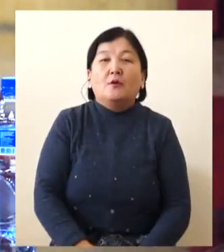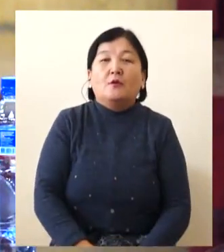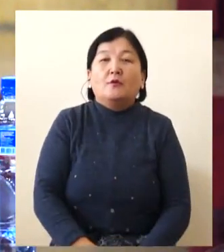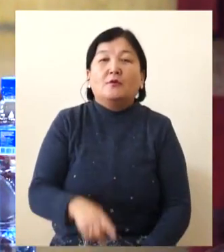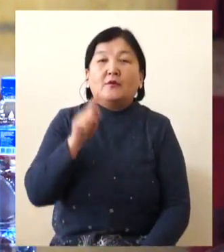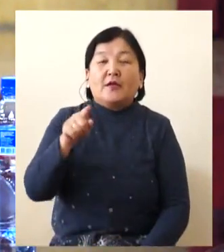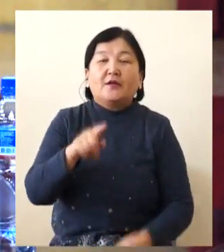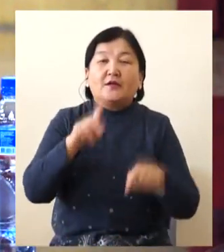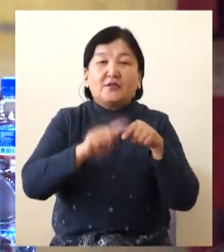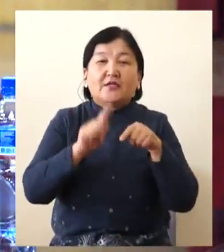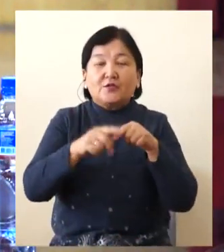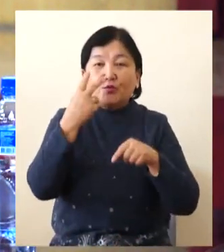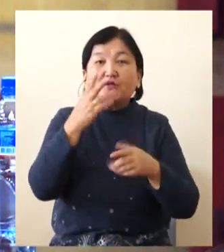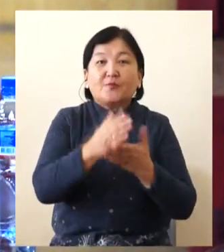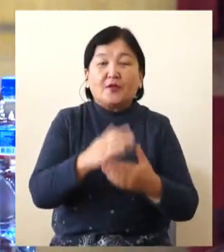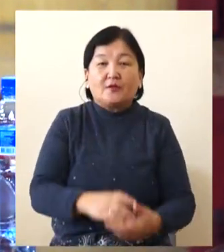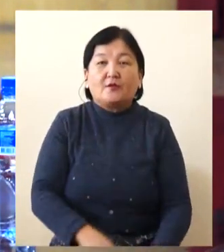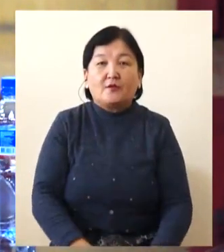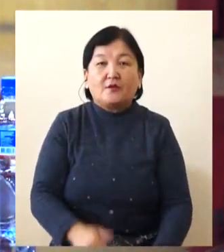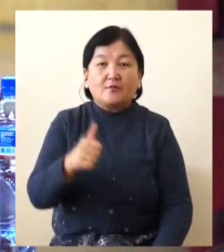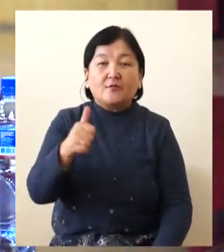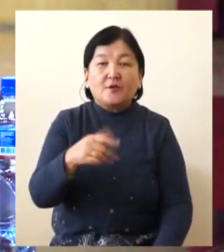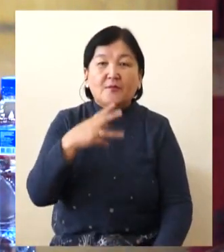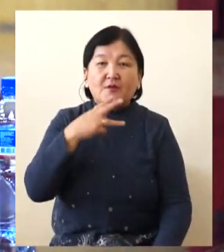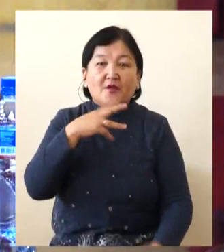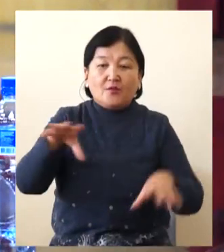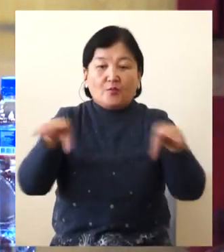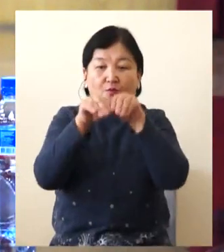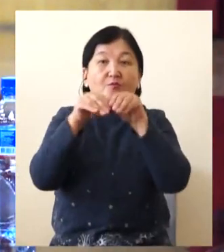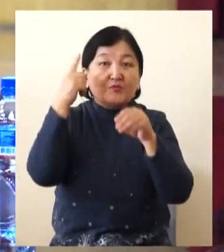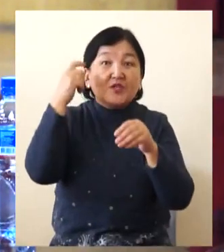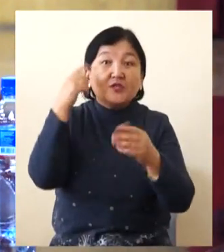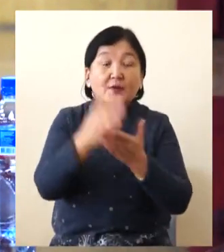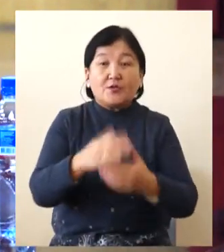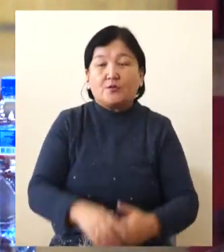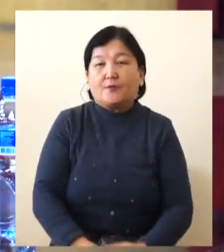хэсгийг чинь шалгаж байгаа гэж хэлсэн гэж байгаа. Тим хэмжээнд мэдэж байна тэр мэдээлэл.